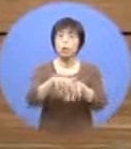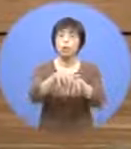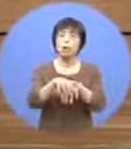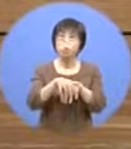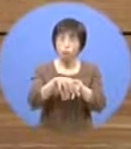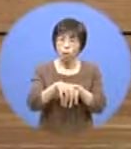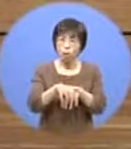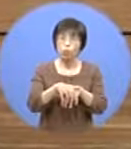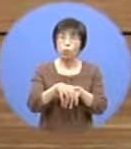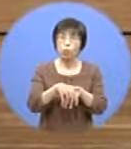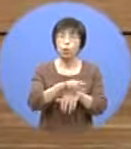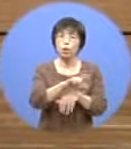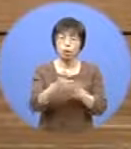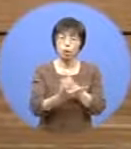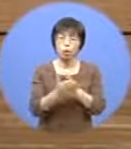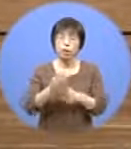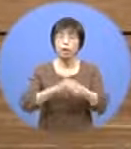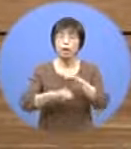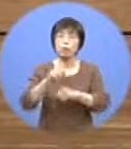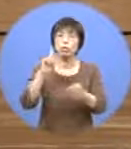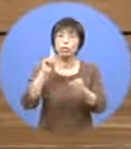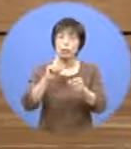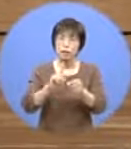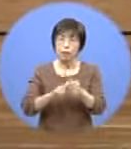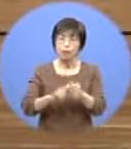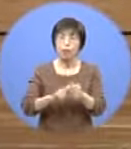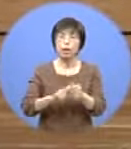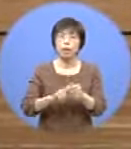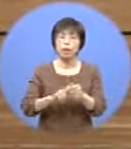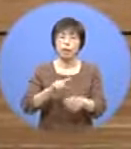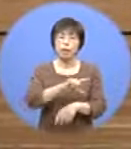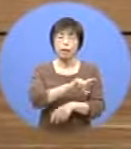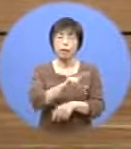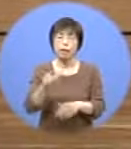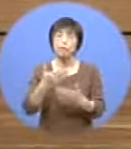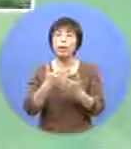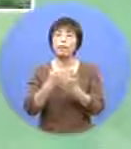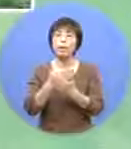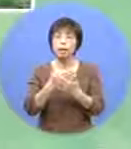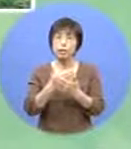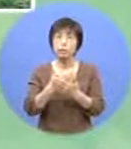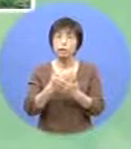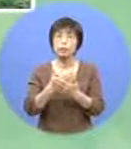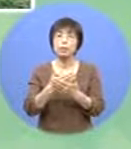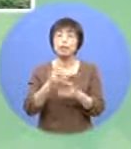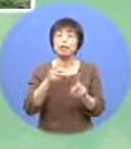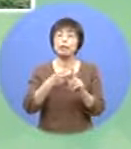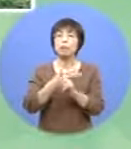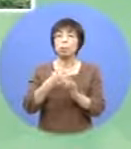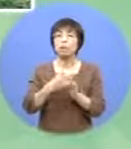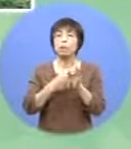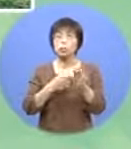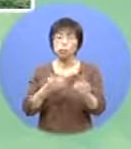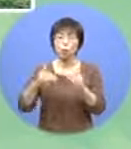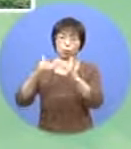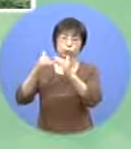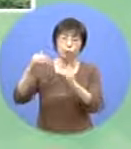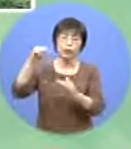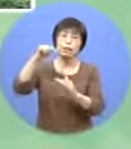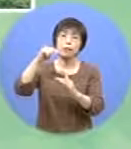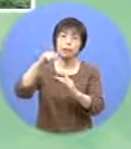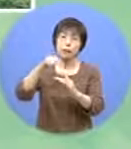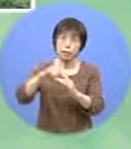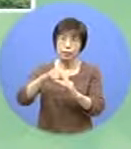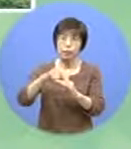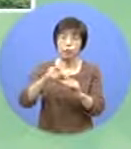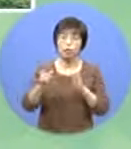村の保全活動として、県では多面的機能支払い制度と中山間地域等直接